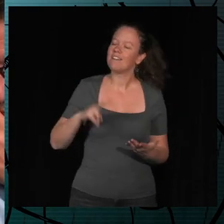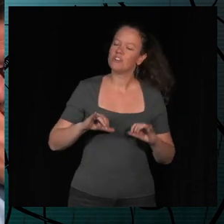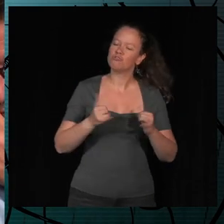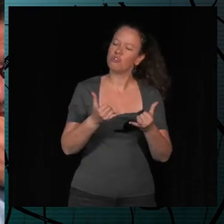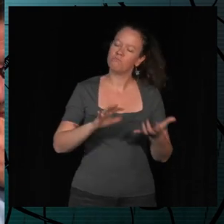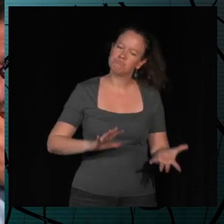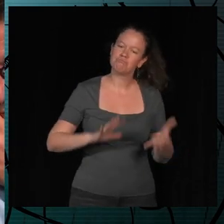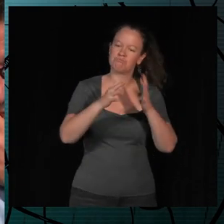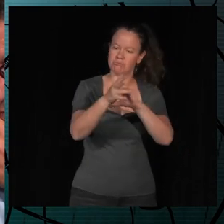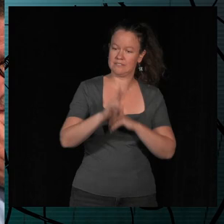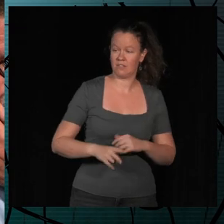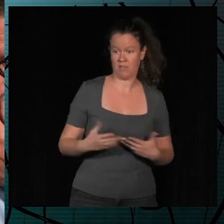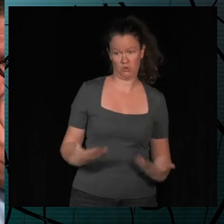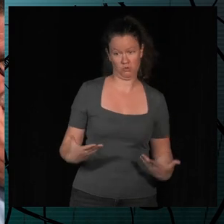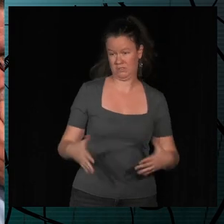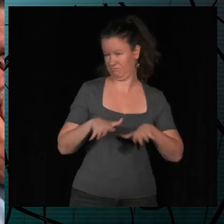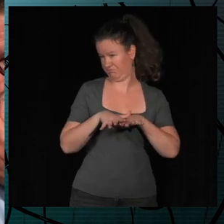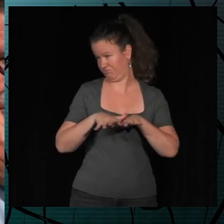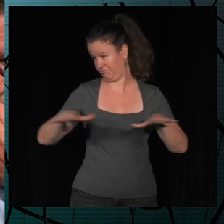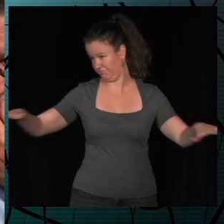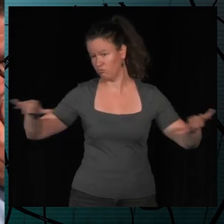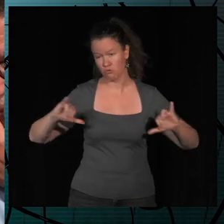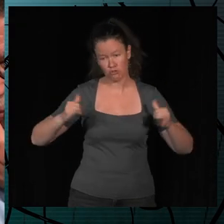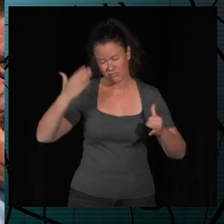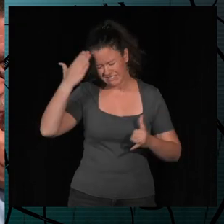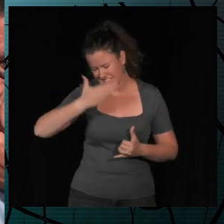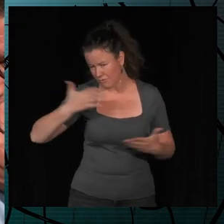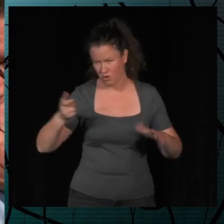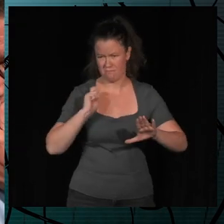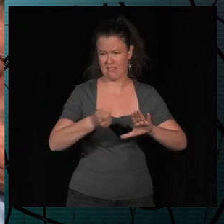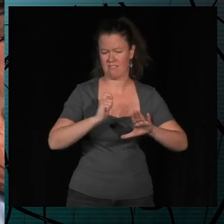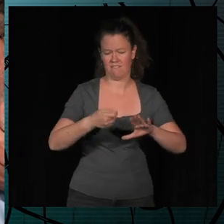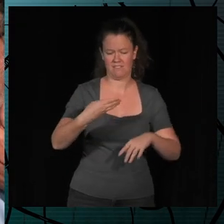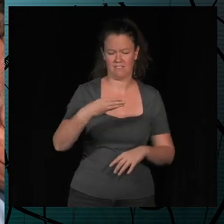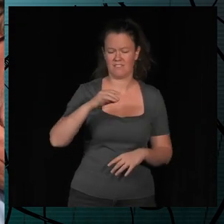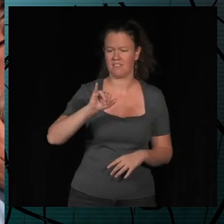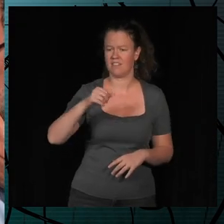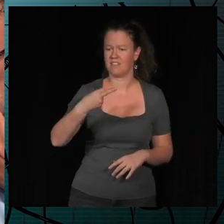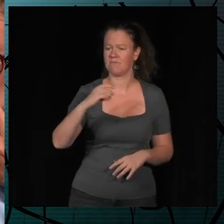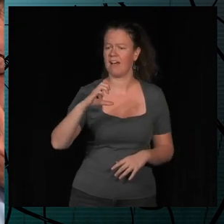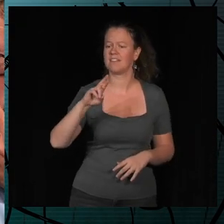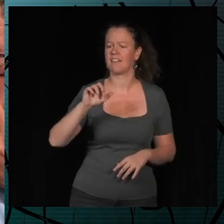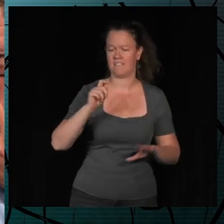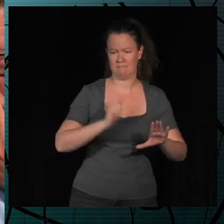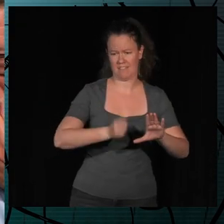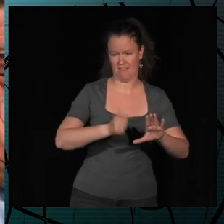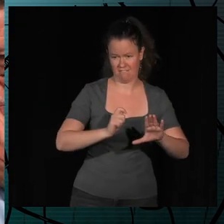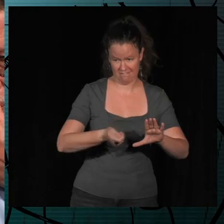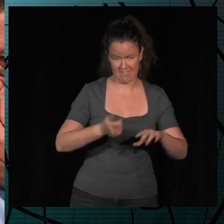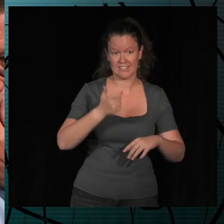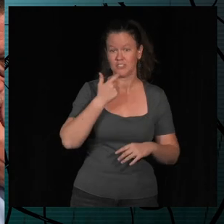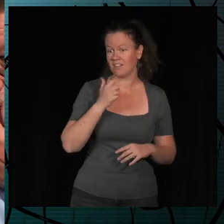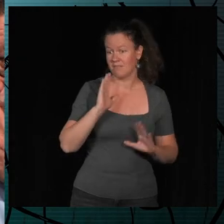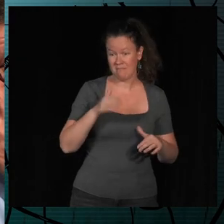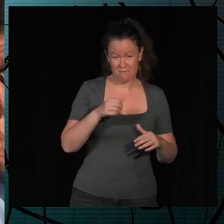plus vendu à l'heure actuelle encore c'est Minecraft techniquement ça se c ça se joue sur des vieilles machines quand même enfin bon donc il y